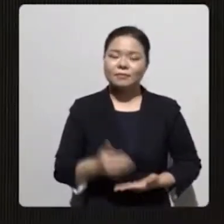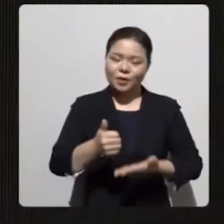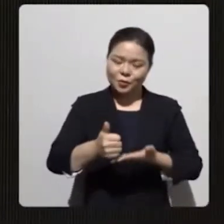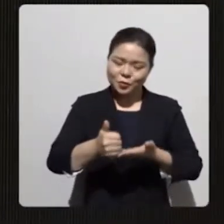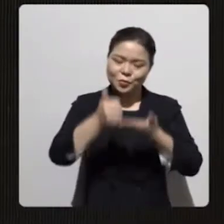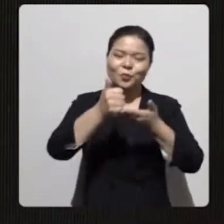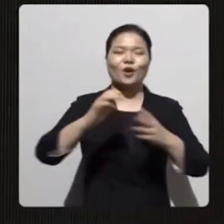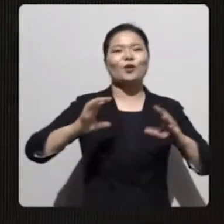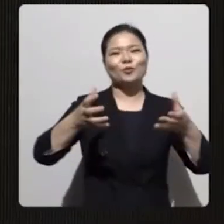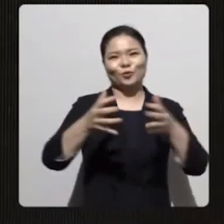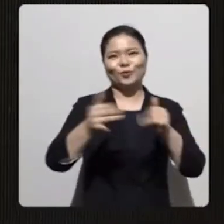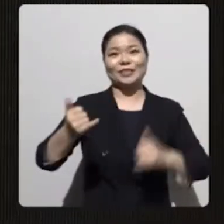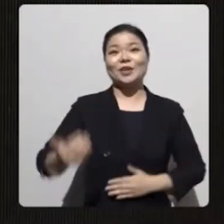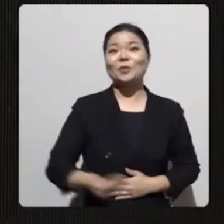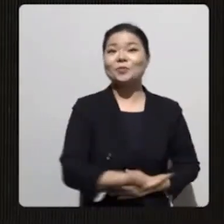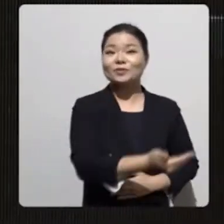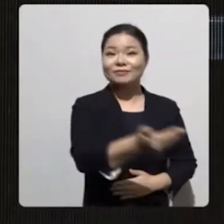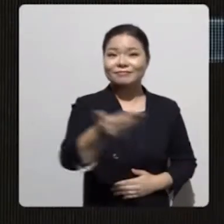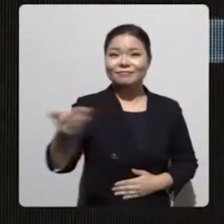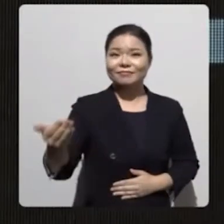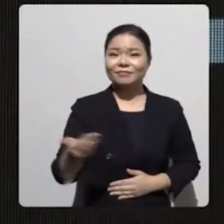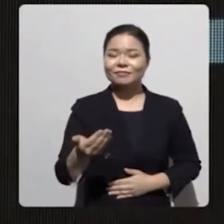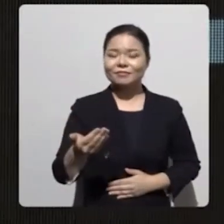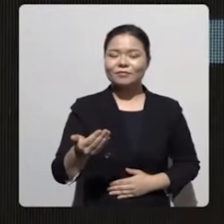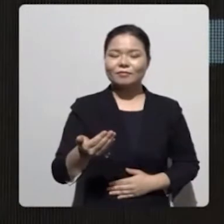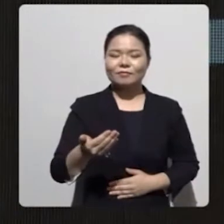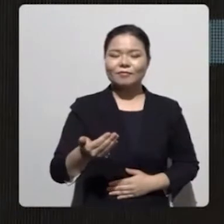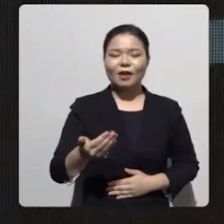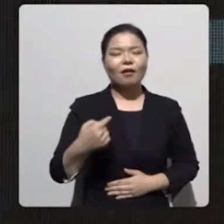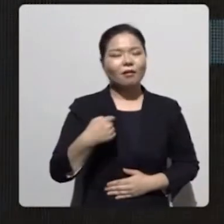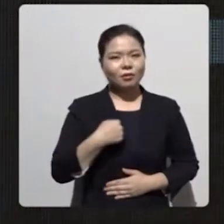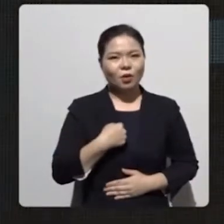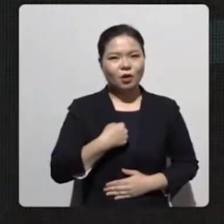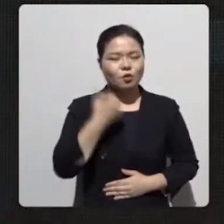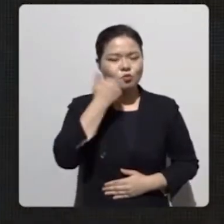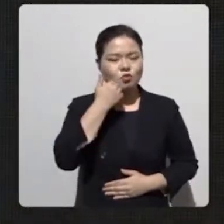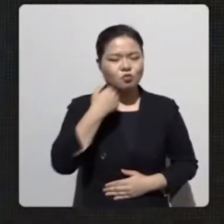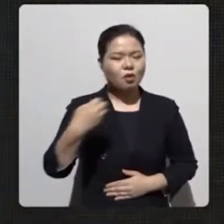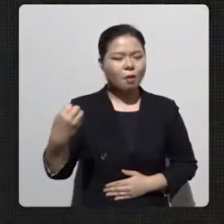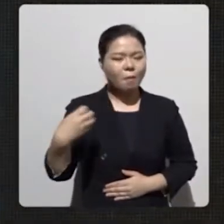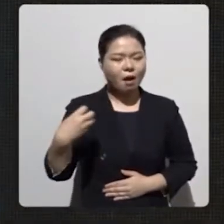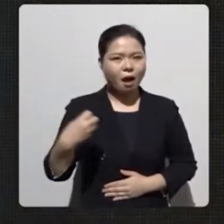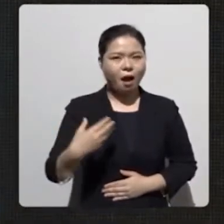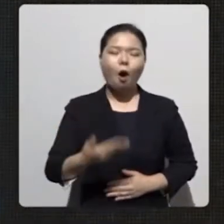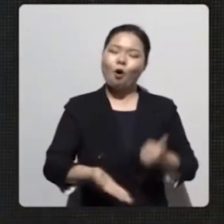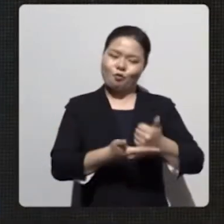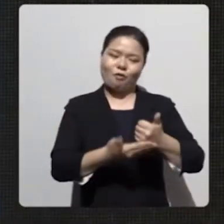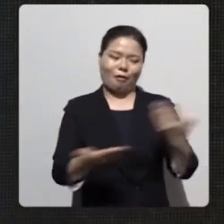존경하는 국민 여러분, 어떤 분들은 저더러 미담제족이라 하십니다.